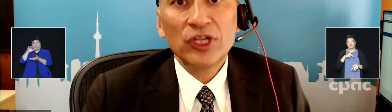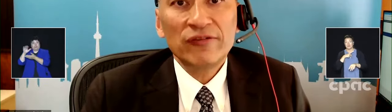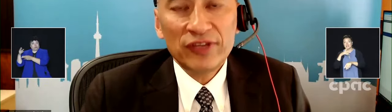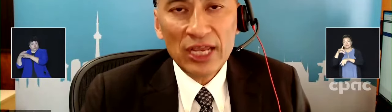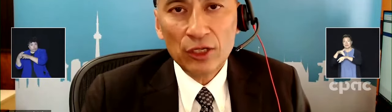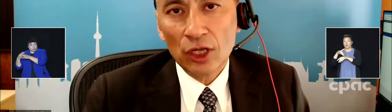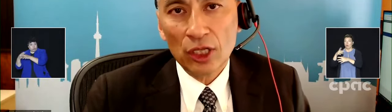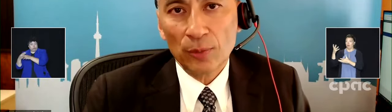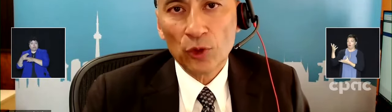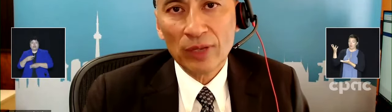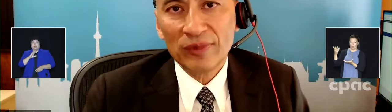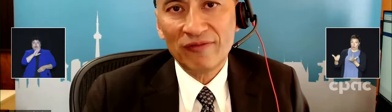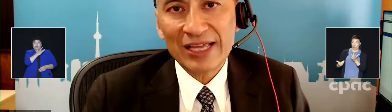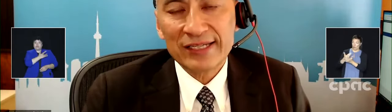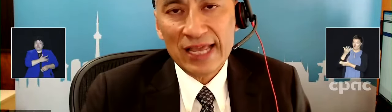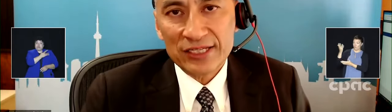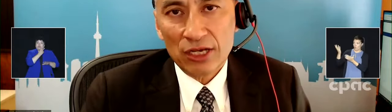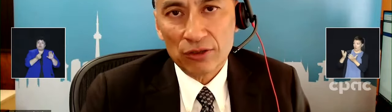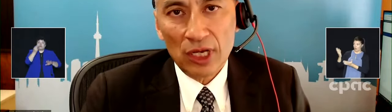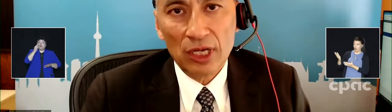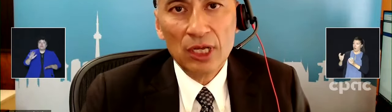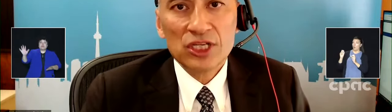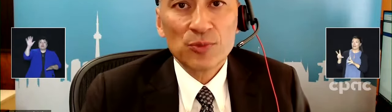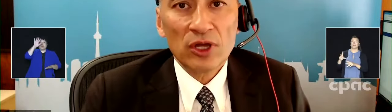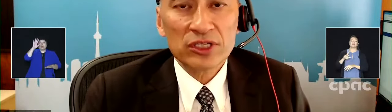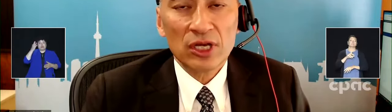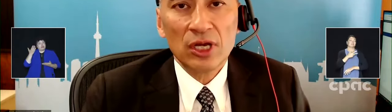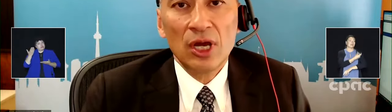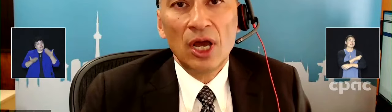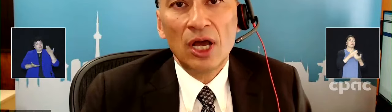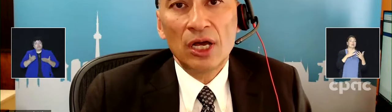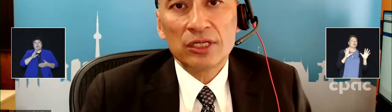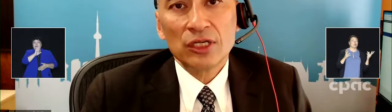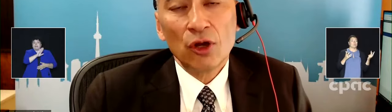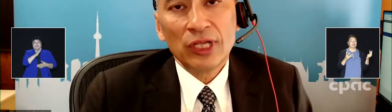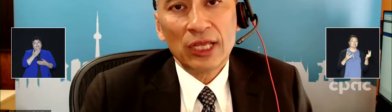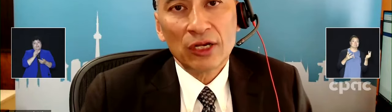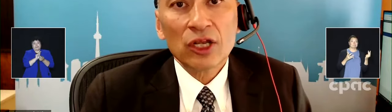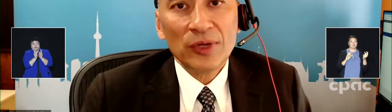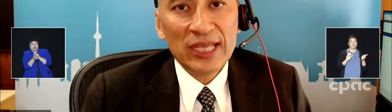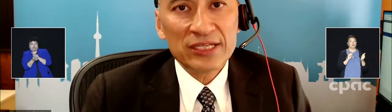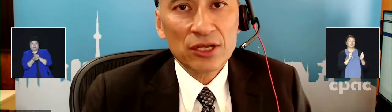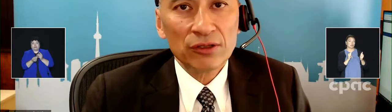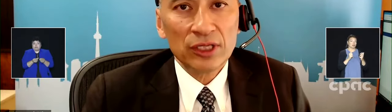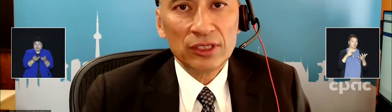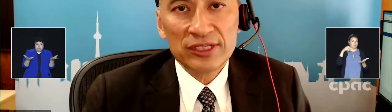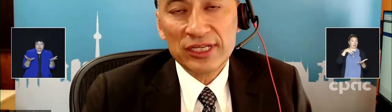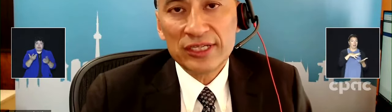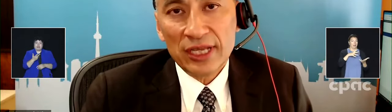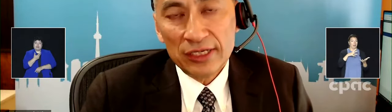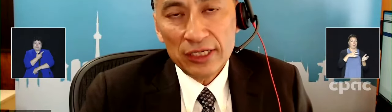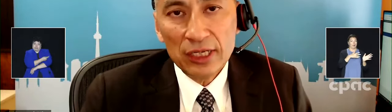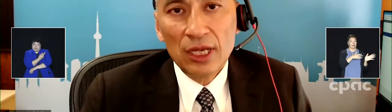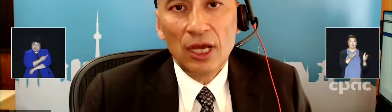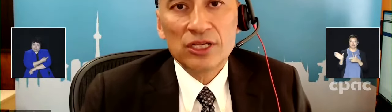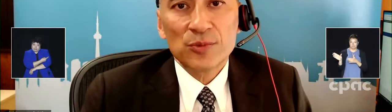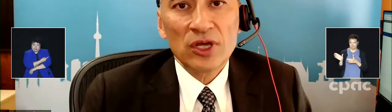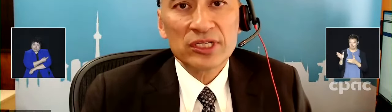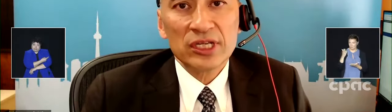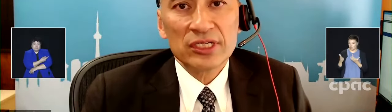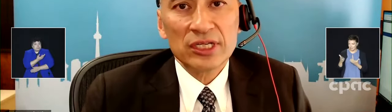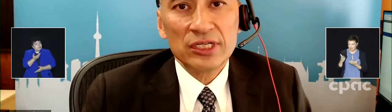peut-être modifier le programme de vaccination. Je pense selon les recommandations de CCNI,